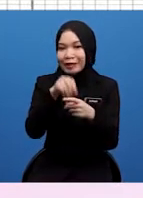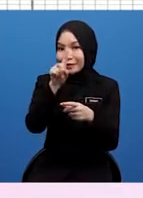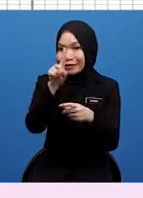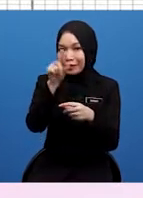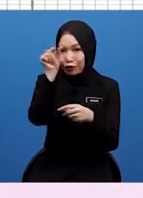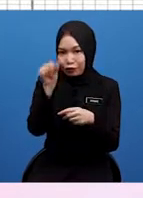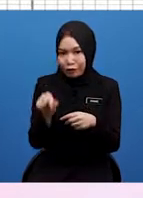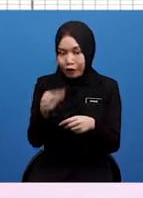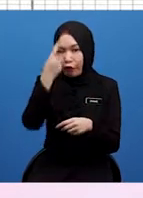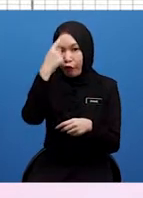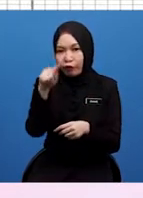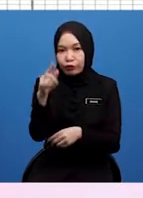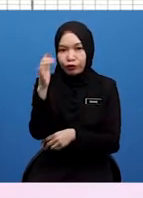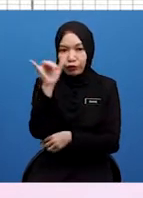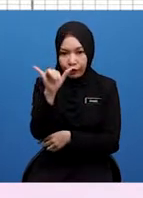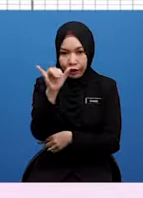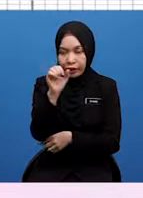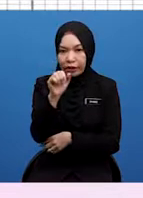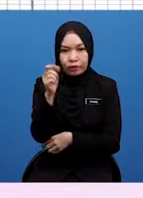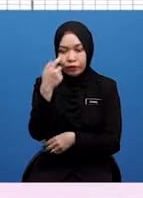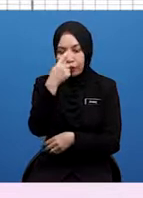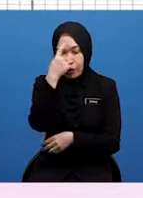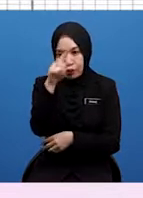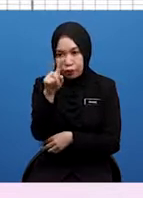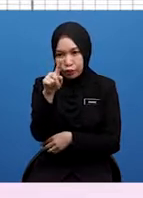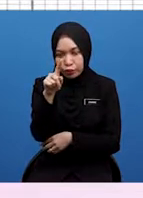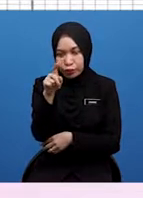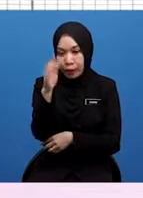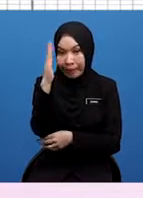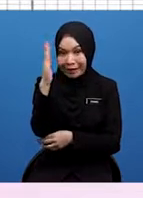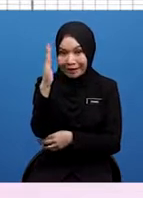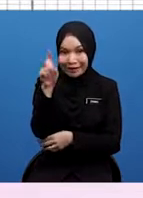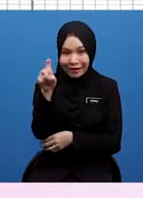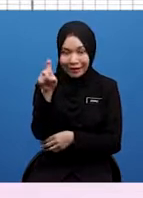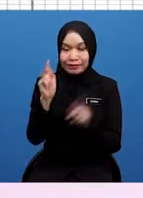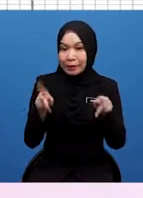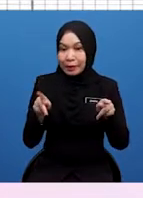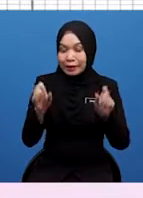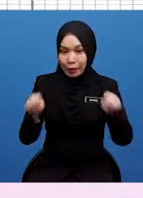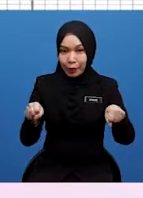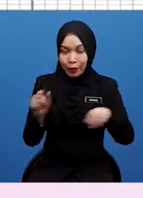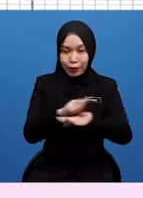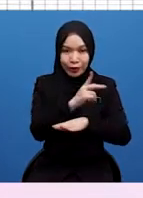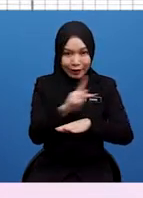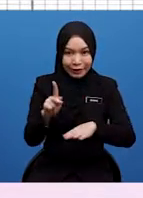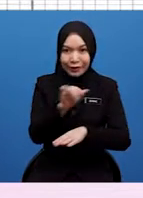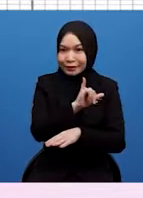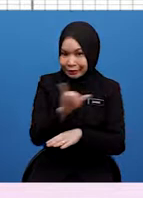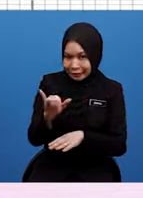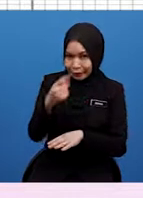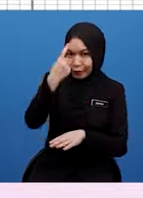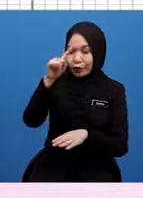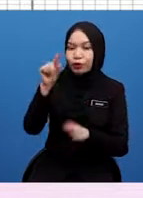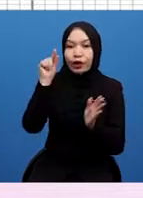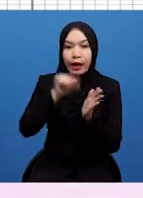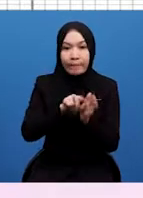Bagi paksi X pula, pelajar-pelajar akan menggunakannya bagi menggambarkan tempoh